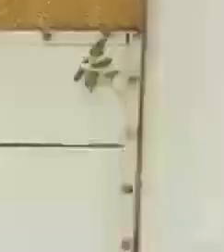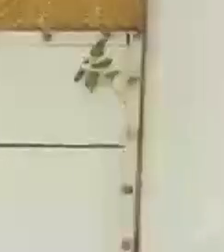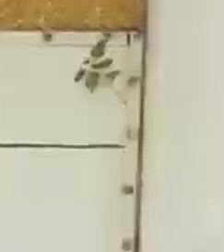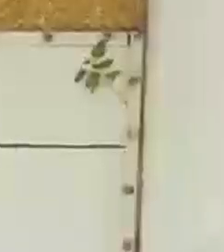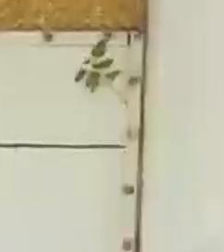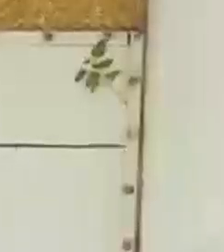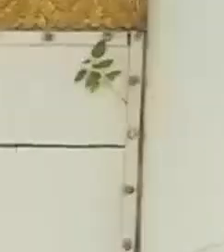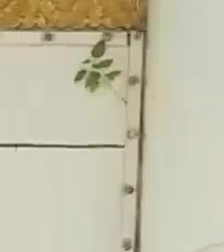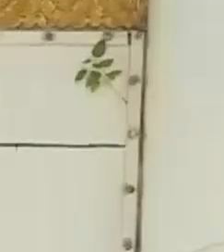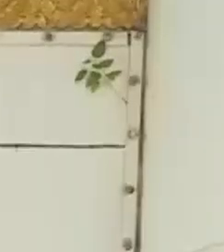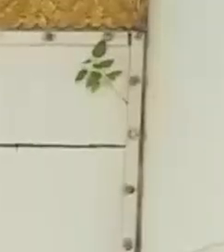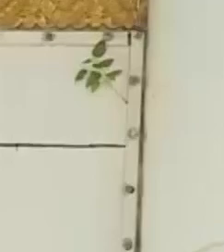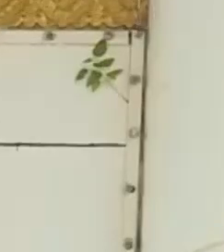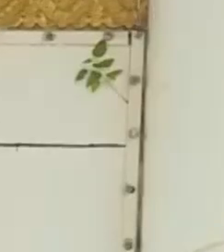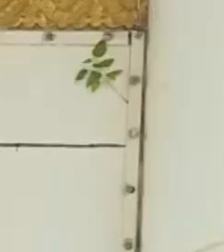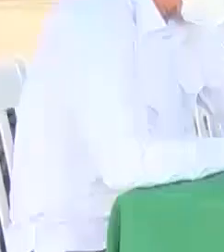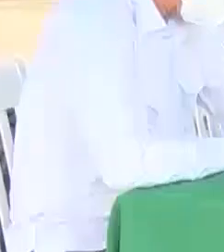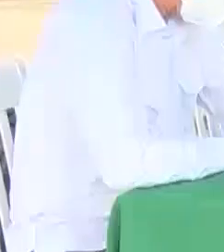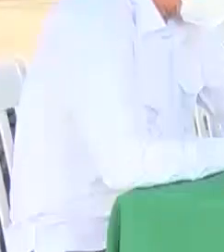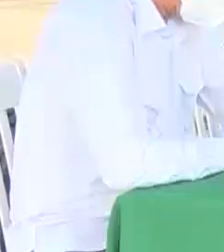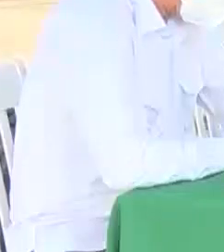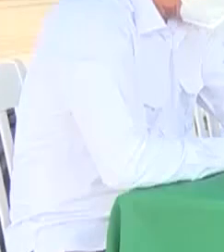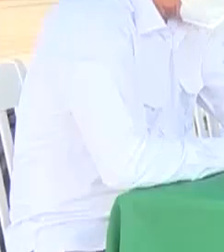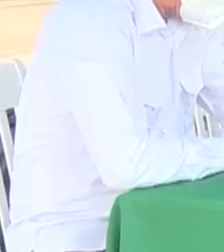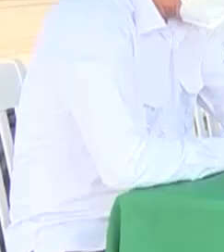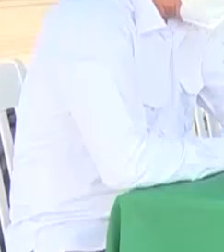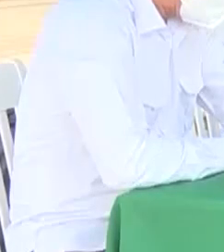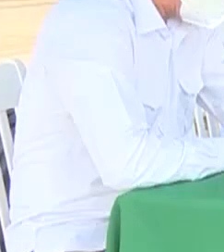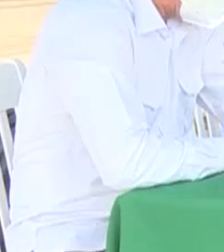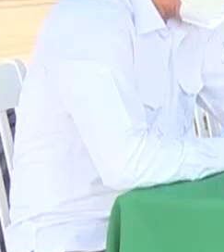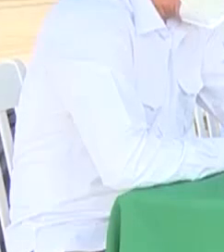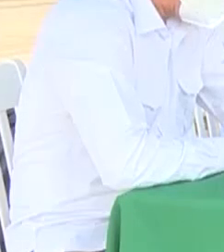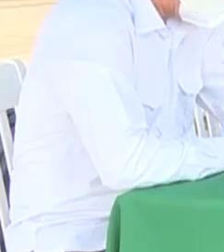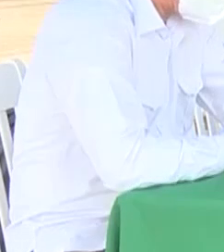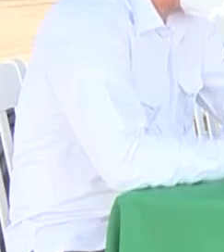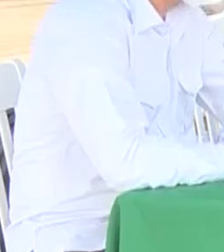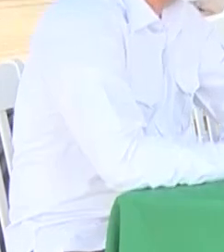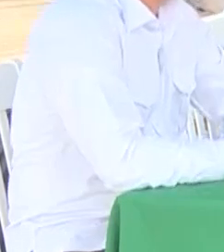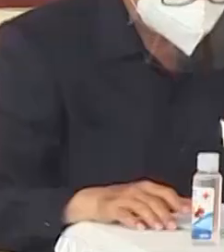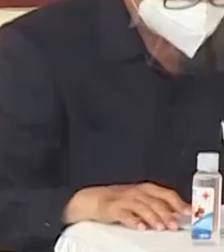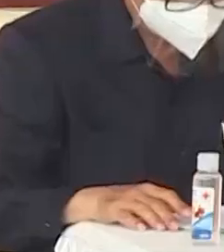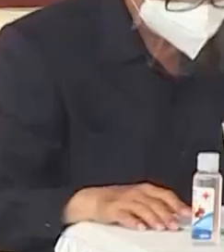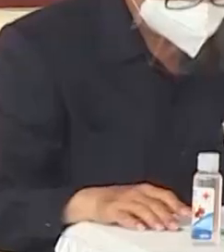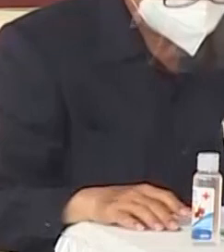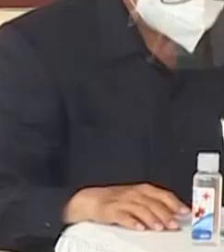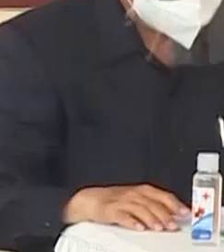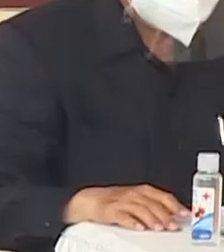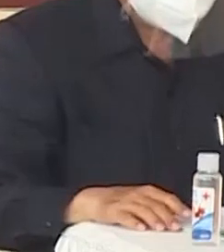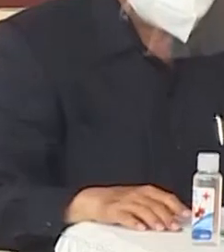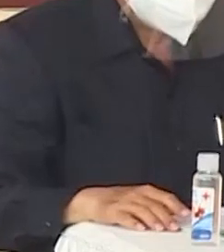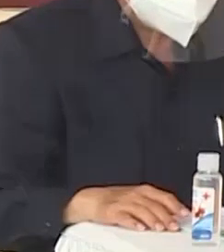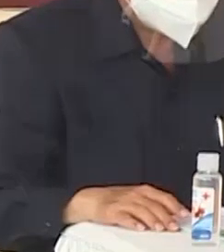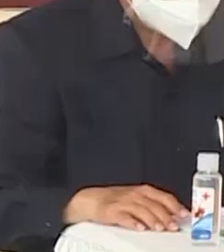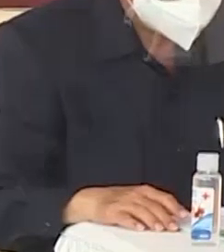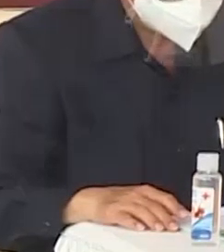ងសម្ដេចព្រះមហាក្សត្រីព្រះវររាជមាតាជាតិខ្មែរជាទីសក្ការៈដ៏ខ្ពង់ខ្ពស់បំផុតនៅថ្ងៃទី20ខែកក្កដា